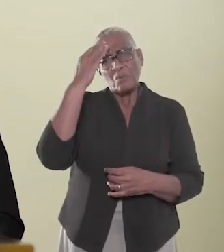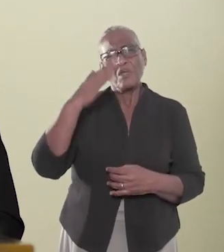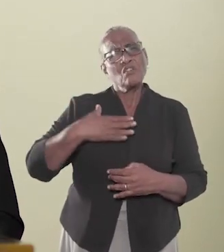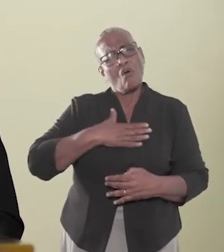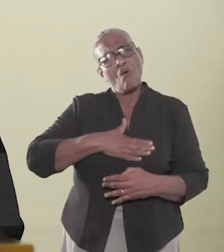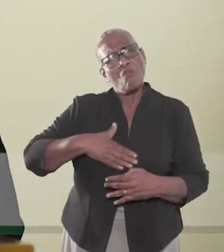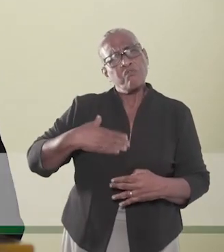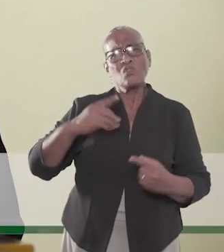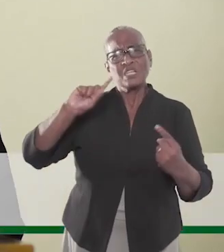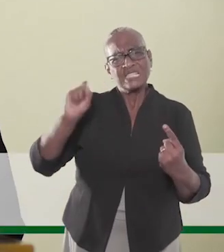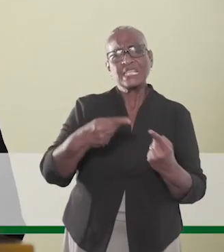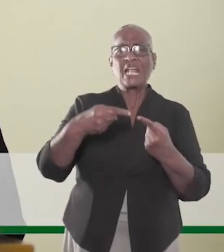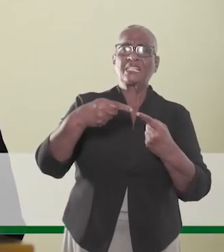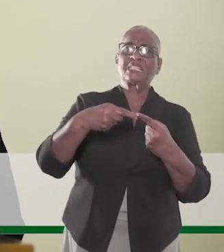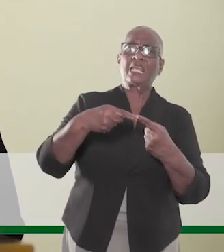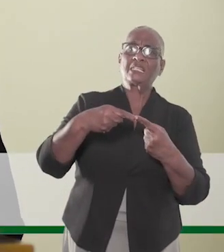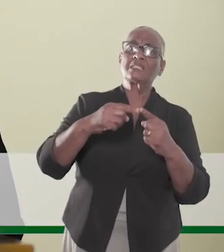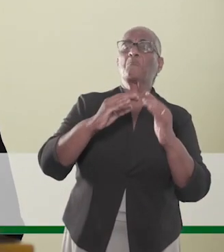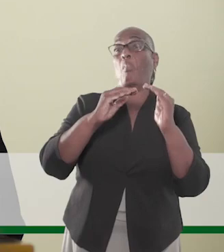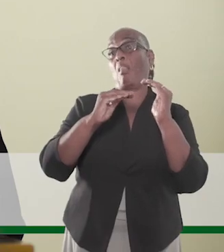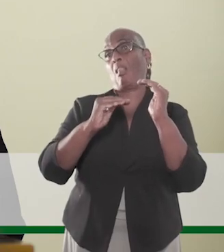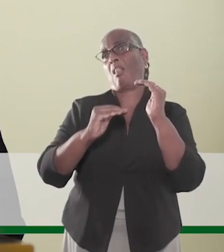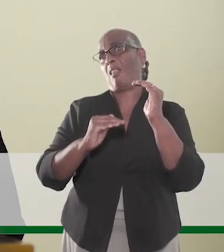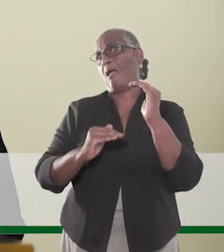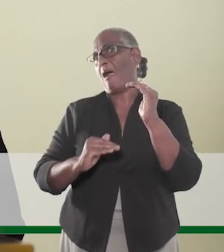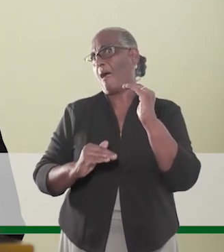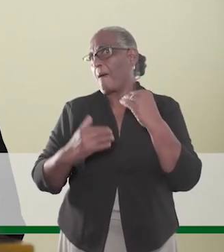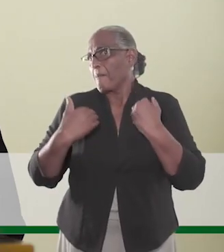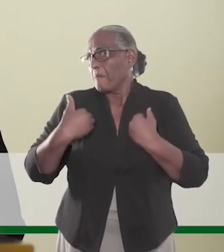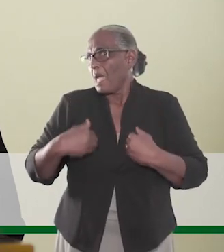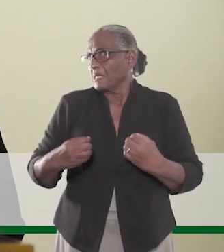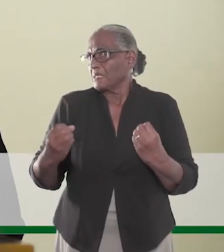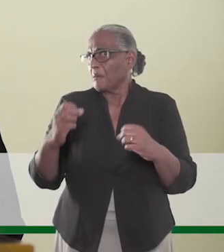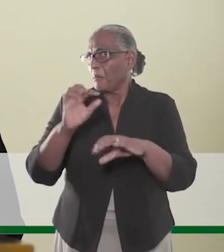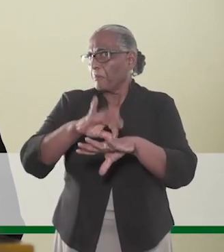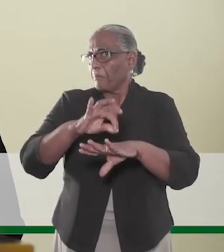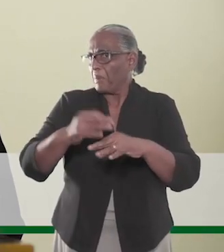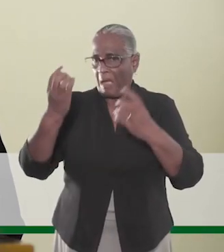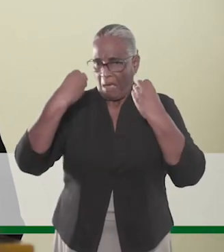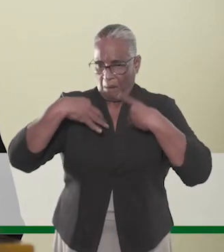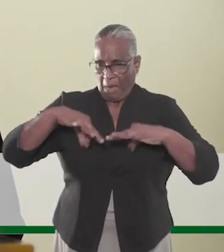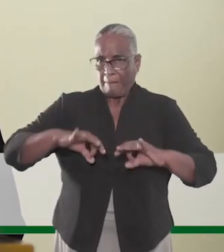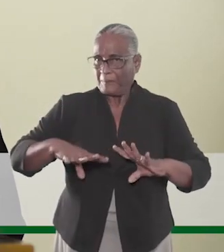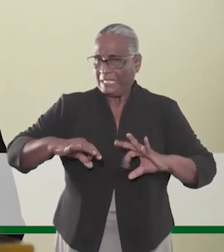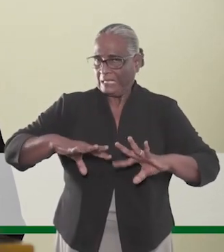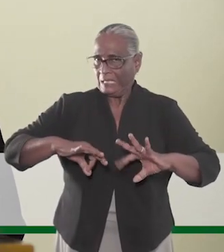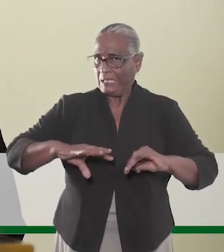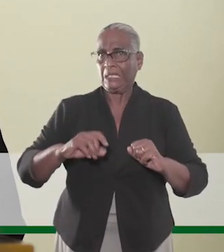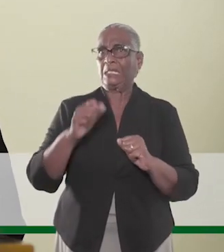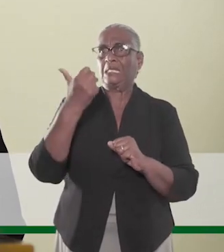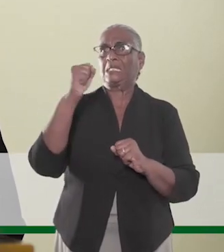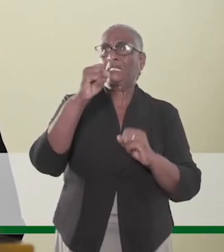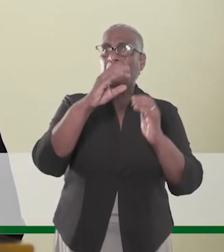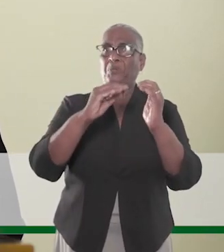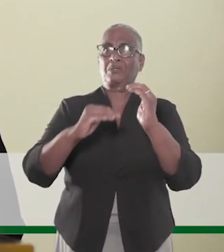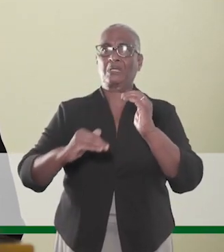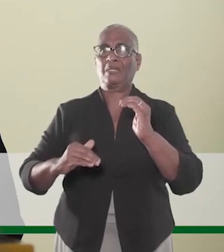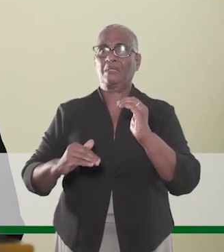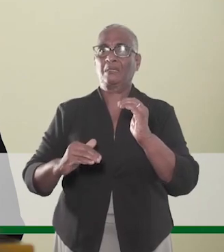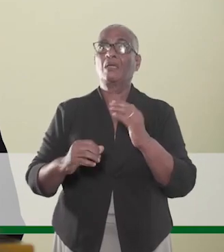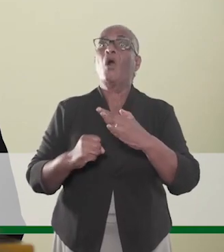dat de gevoeligheid van deze antigeen sneltesten laag is bij personen zonder klachten. Minder dan